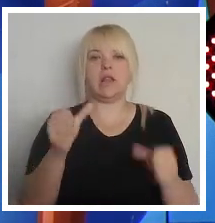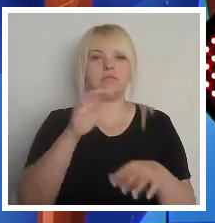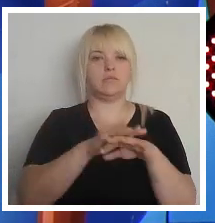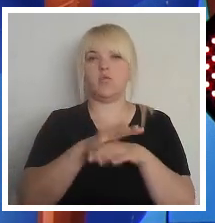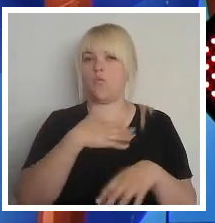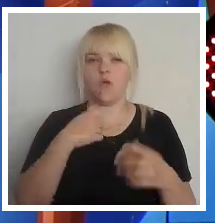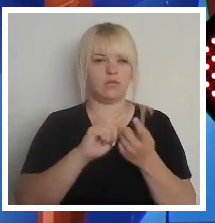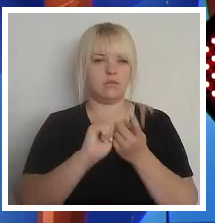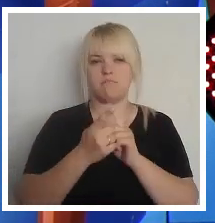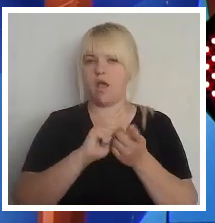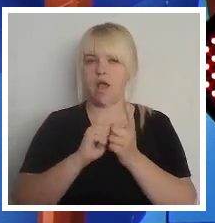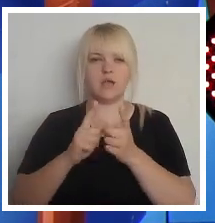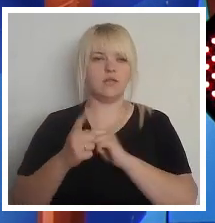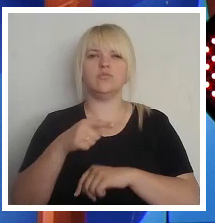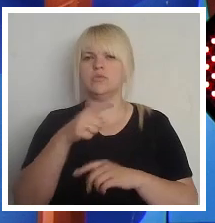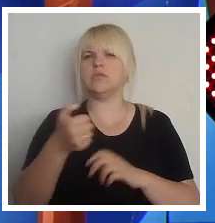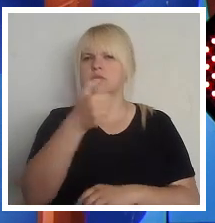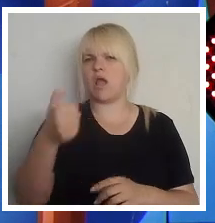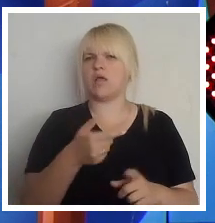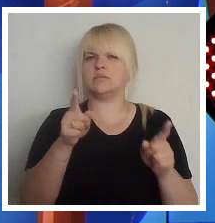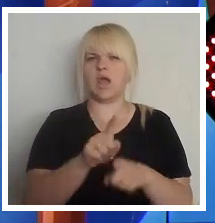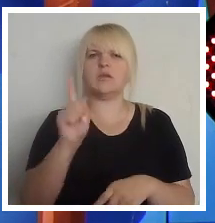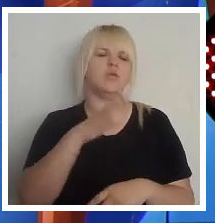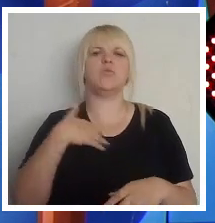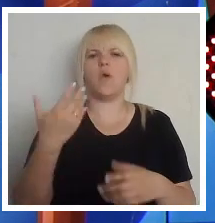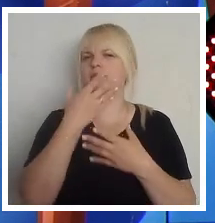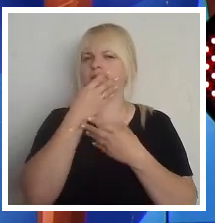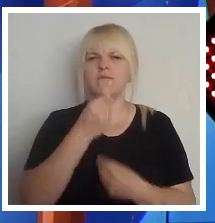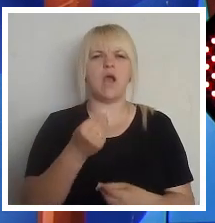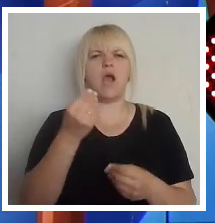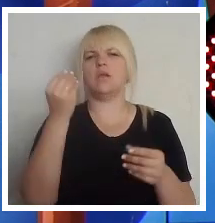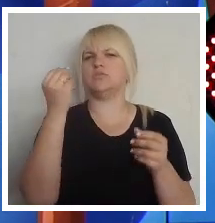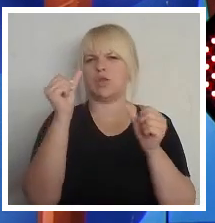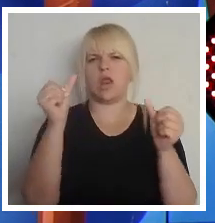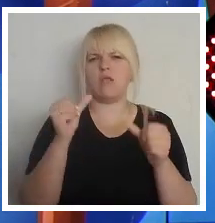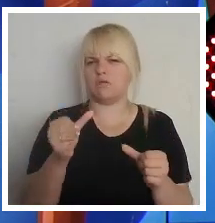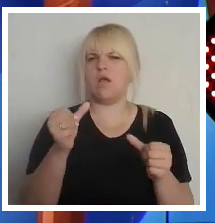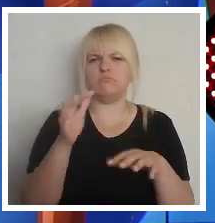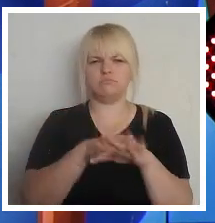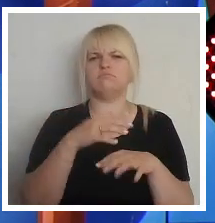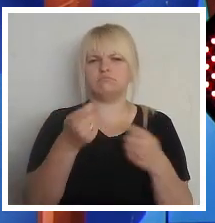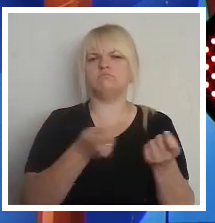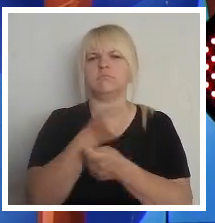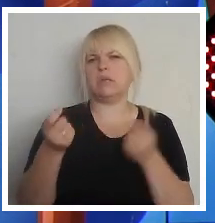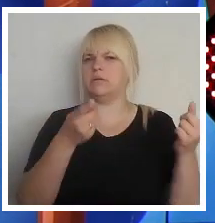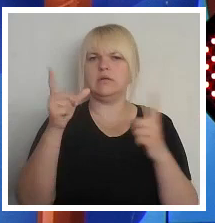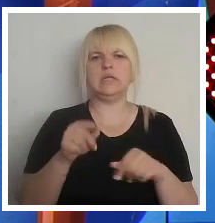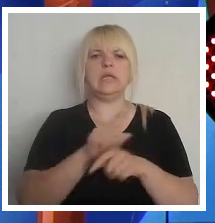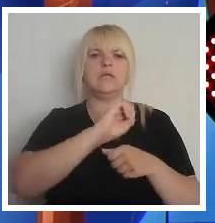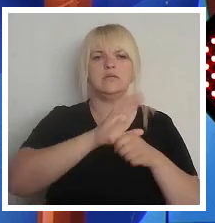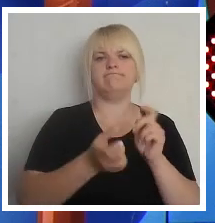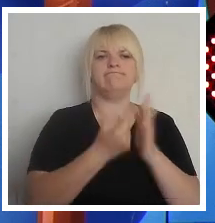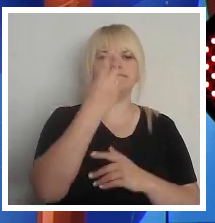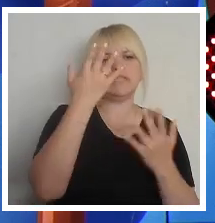mainīgs, un šis gads arī ir ļoti vājš reklāmas tirgus saistībā gan ar pandēmijas radītiem sakām, gan ar